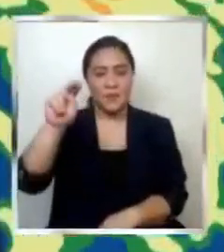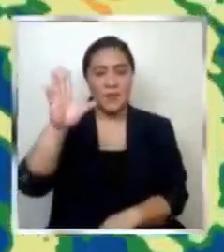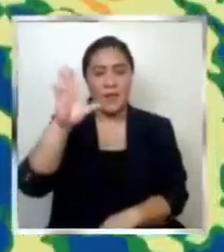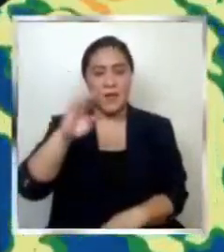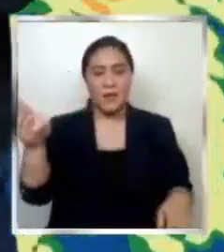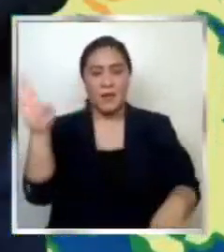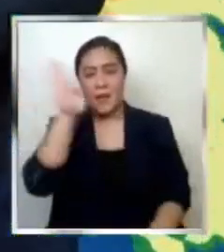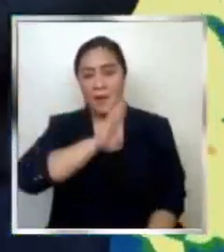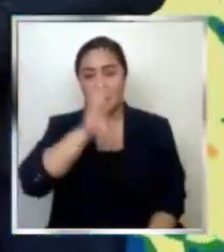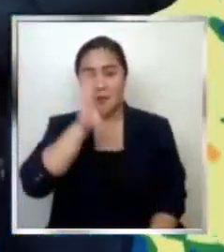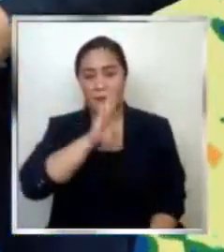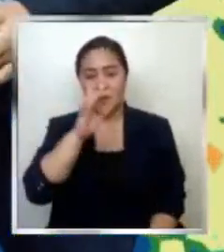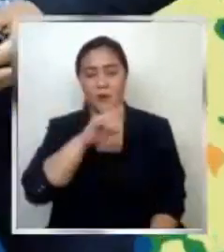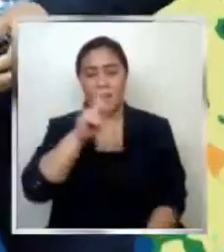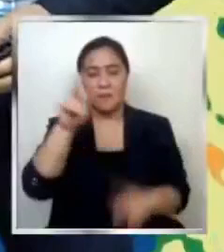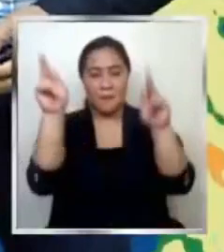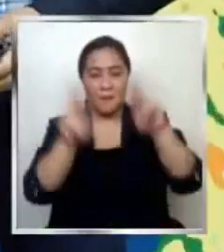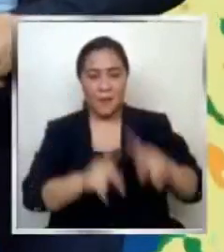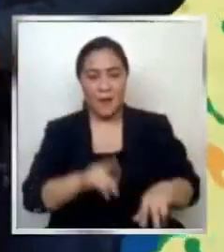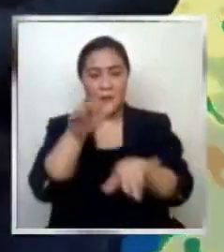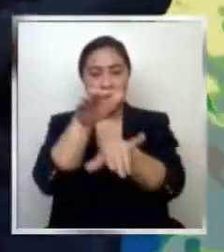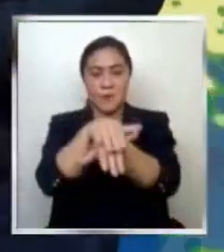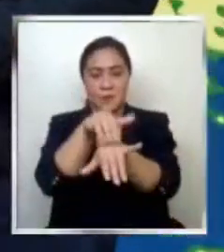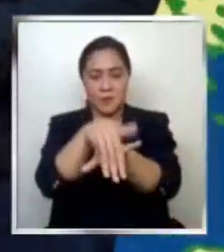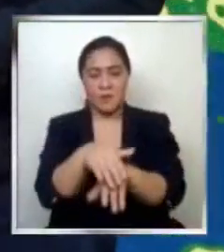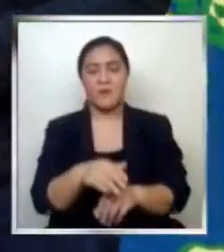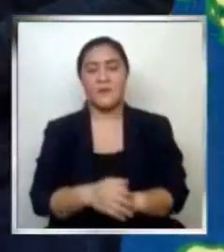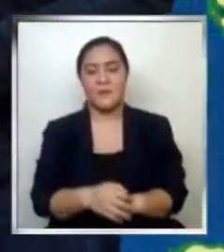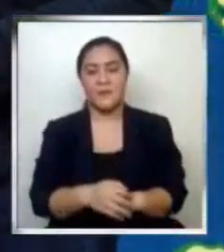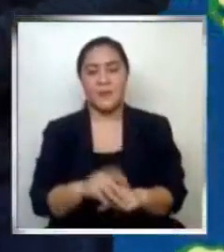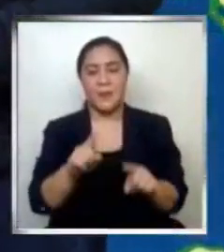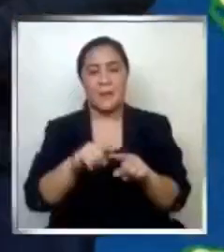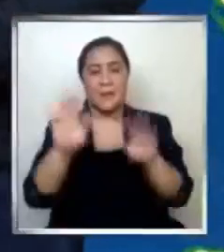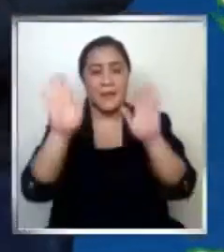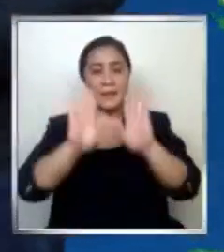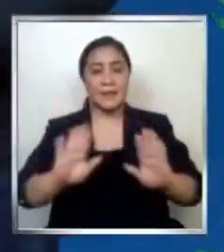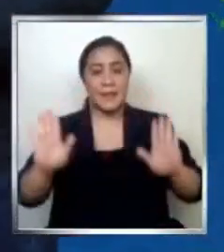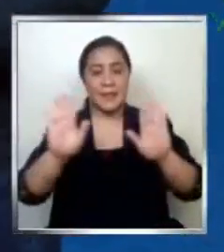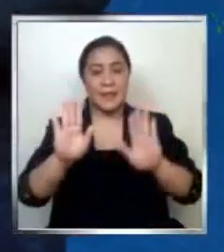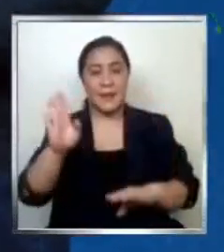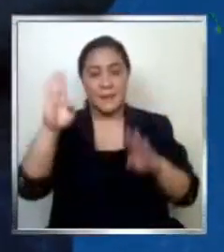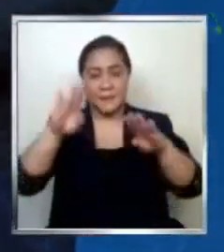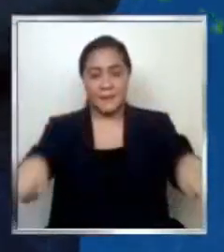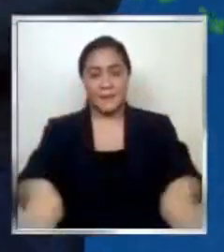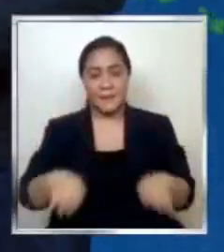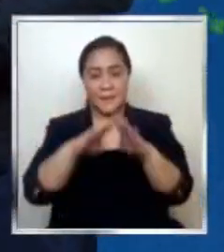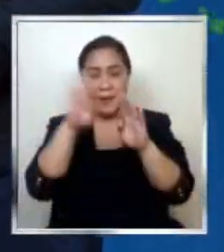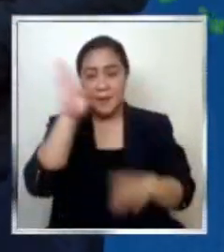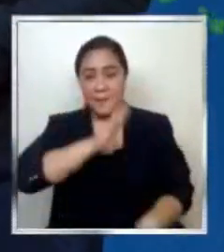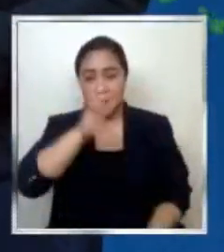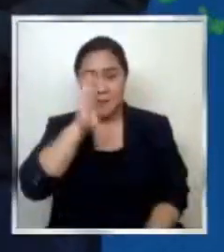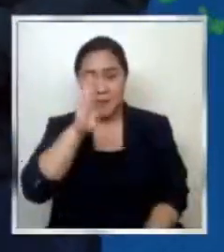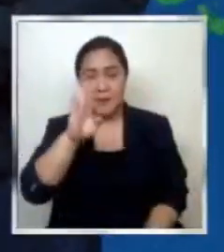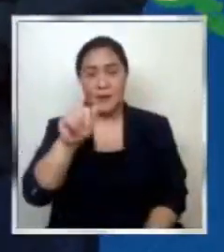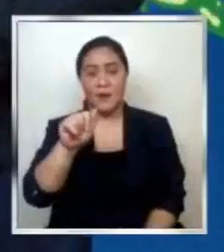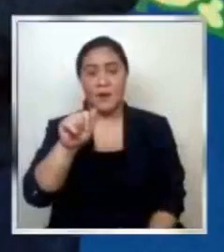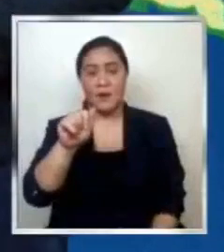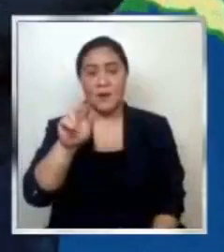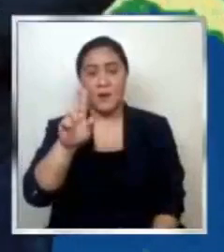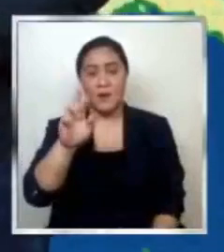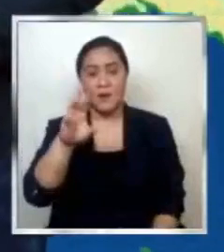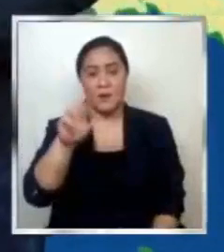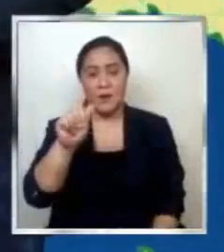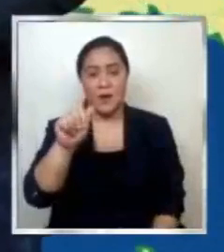may Palawan at Mindoro. Pero pagdating ng Linggo, Bicol region, Aurora at Quezon, umaga pa lamang may pag-ulan na